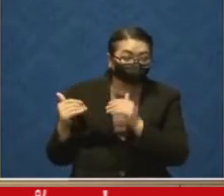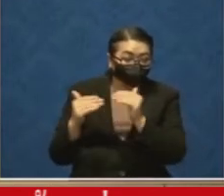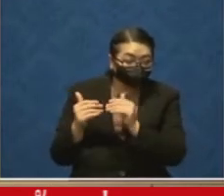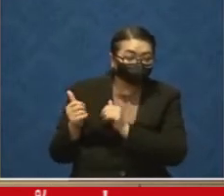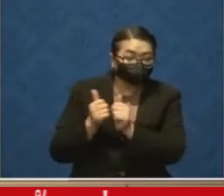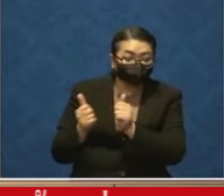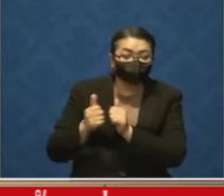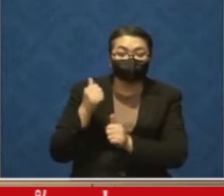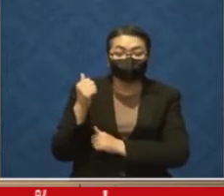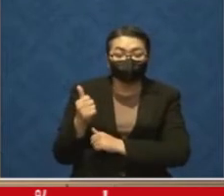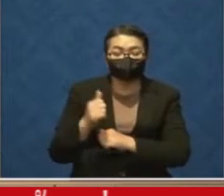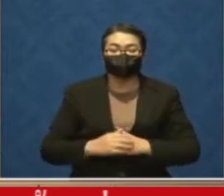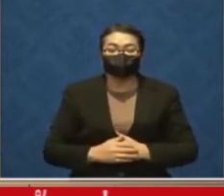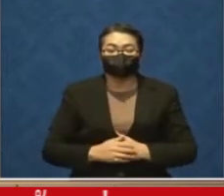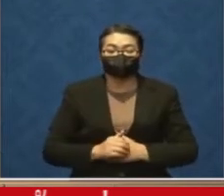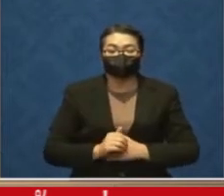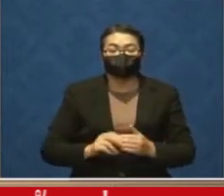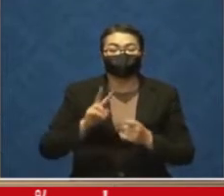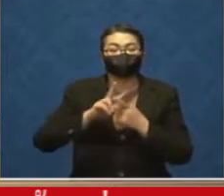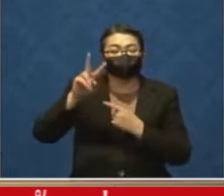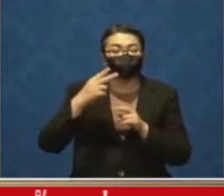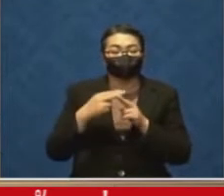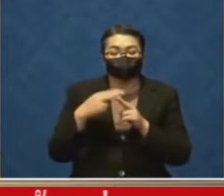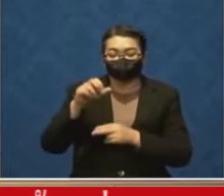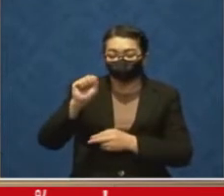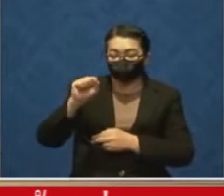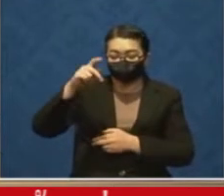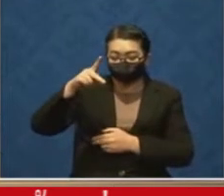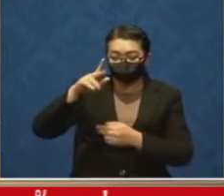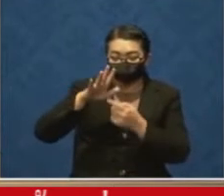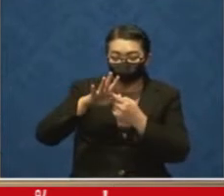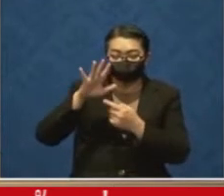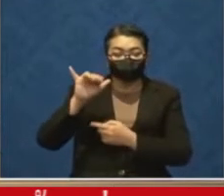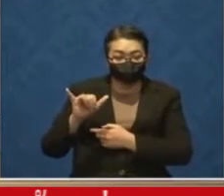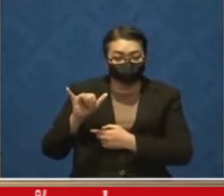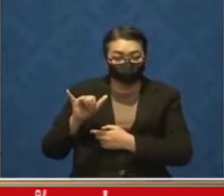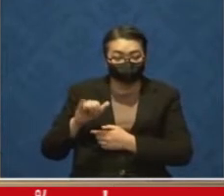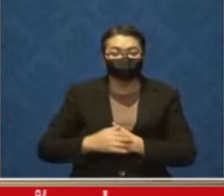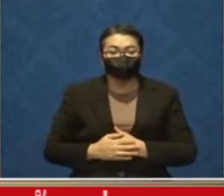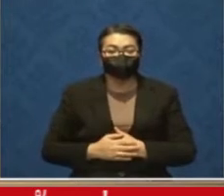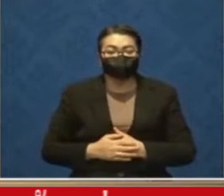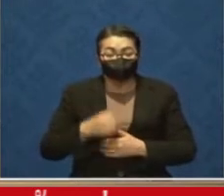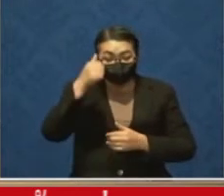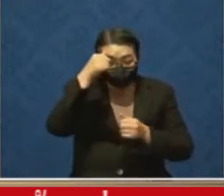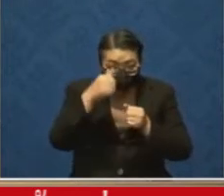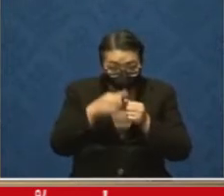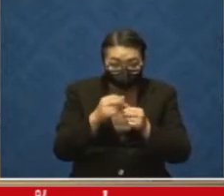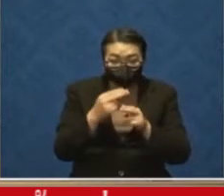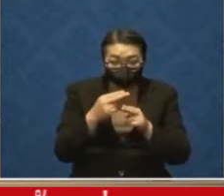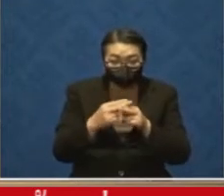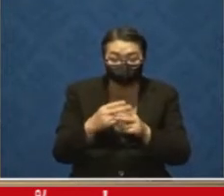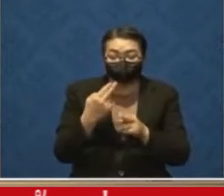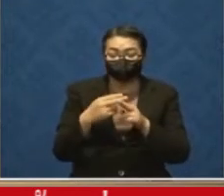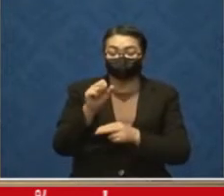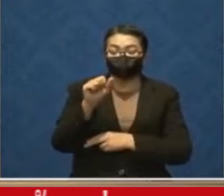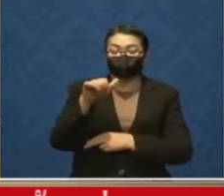บริษัทที่ 2 ทร ชื่อ บริษัท Sky I Techอันนี้ท่พธัจำชอได นะคร